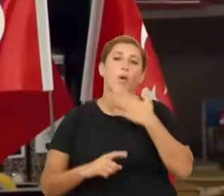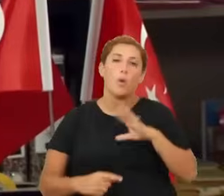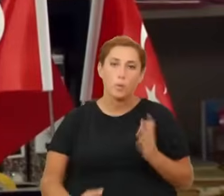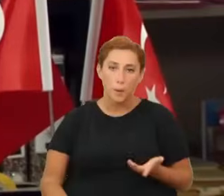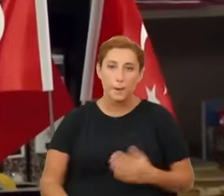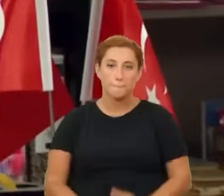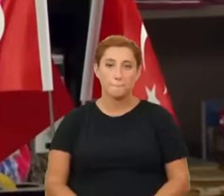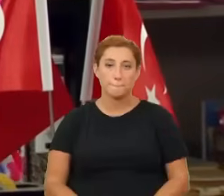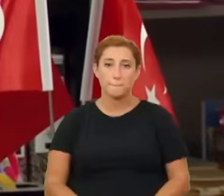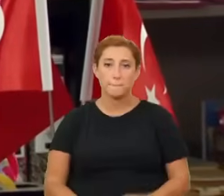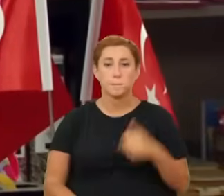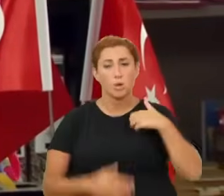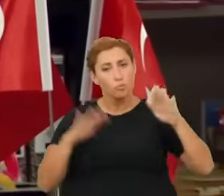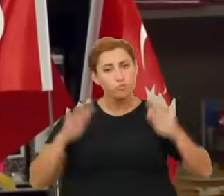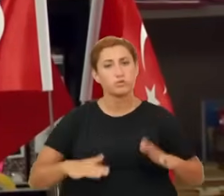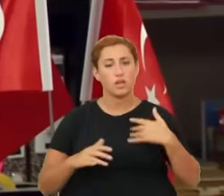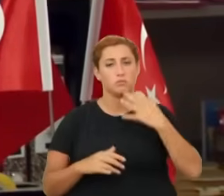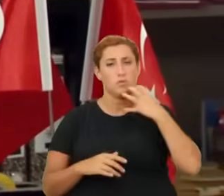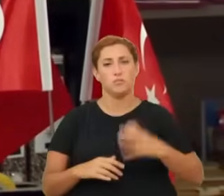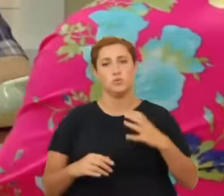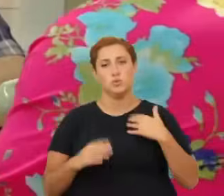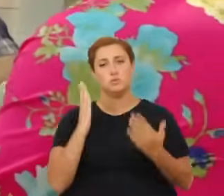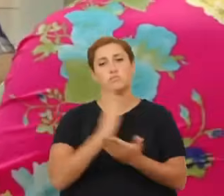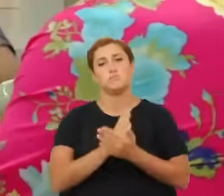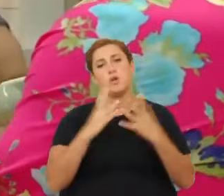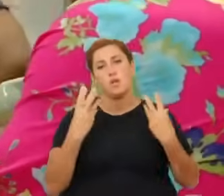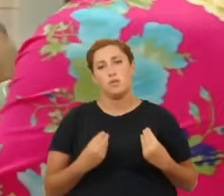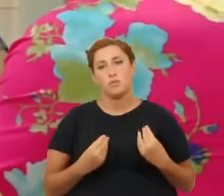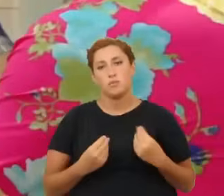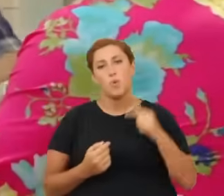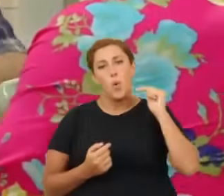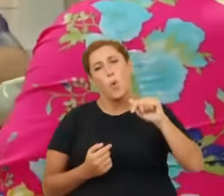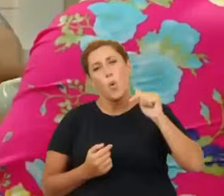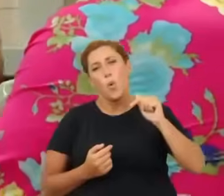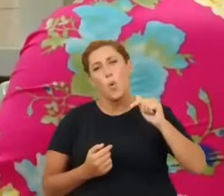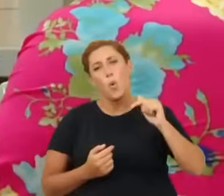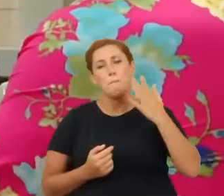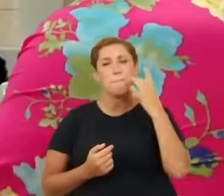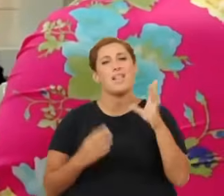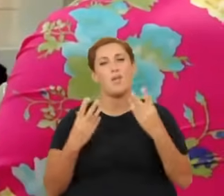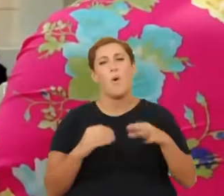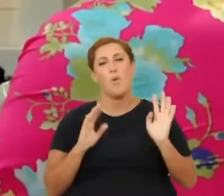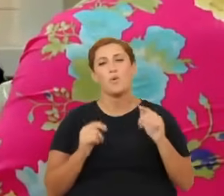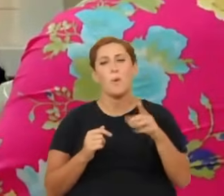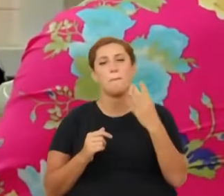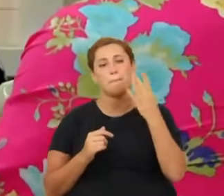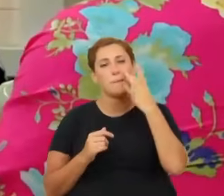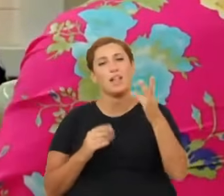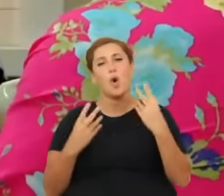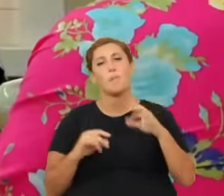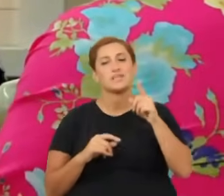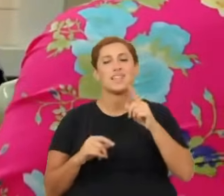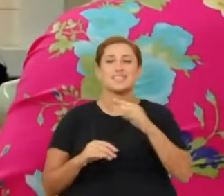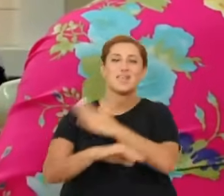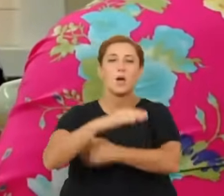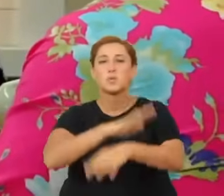Yani artık buradayım ben ve sabitim. O tam belli olmaz o. Tam belli olmaz. Sen sağ